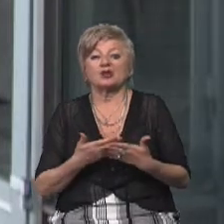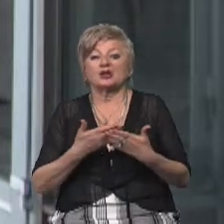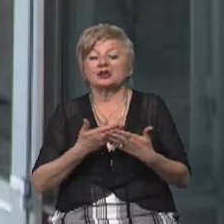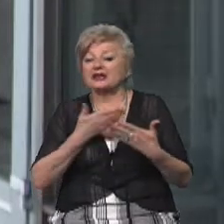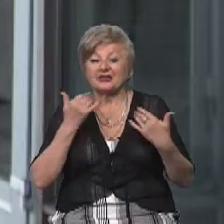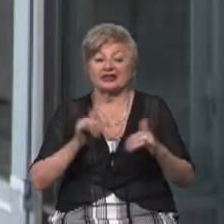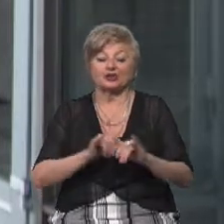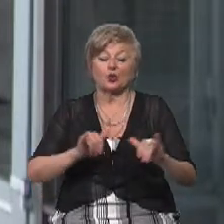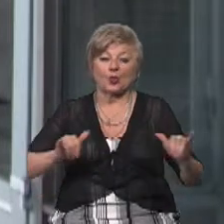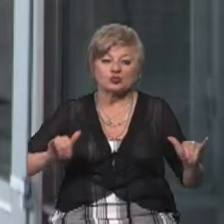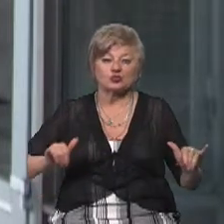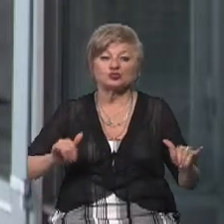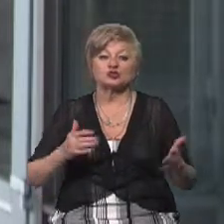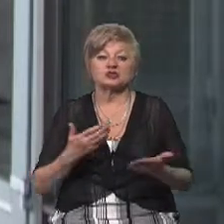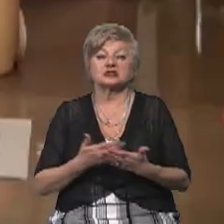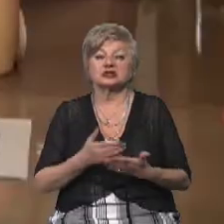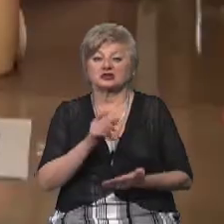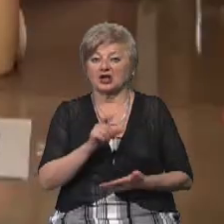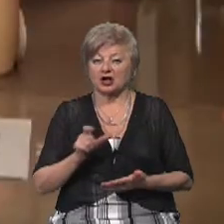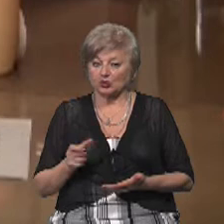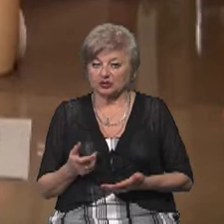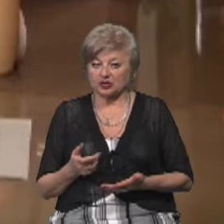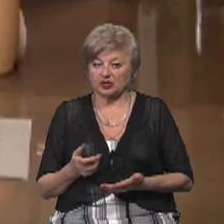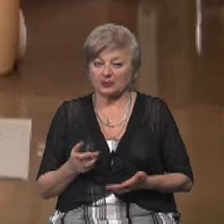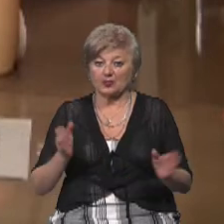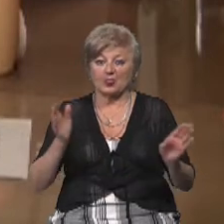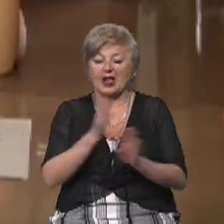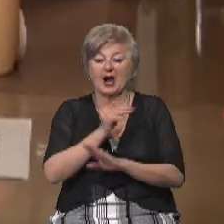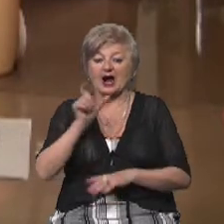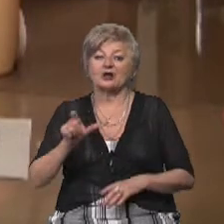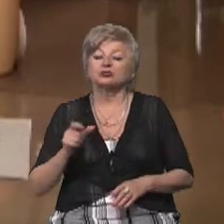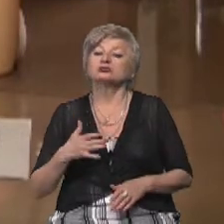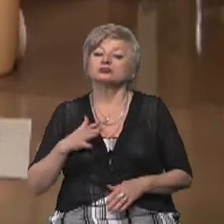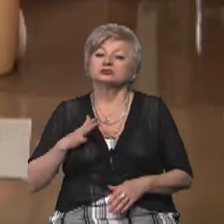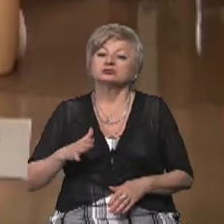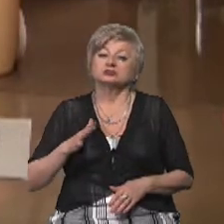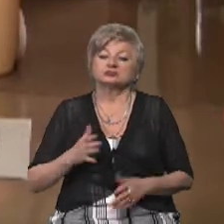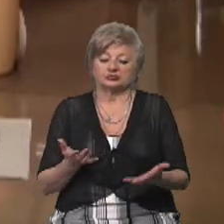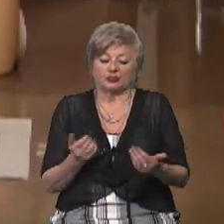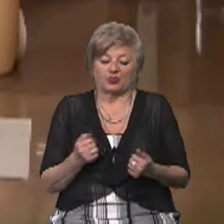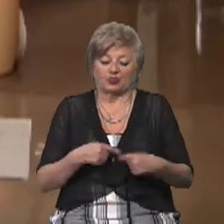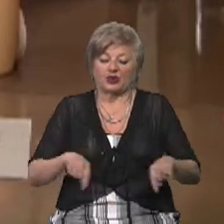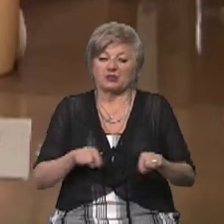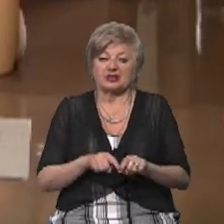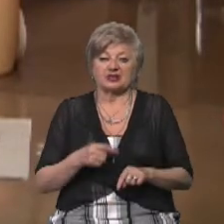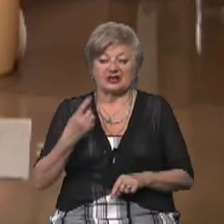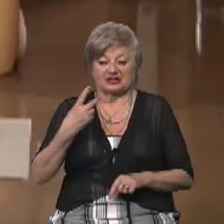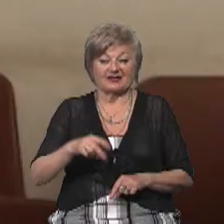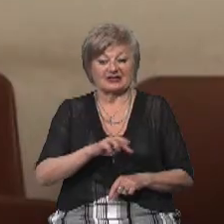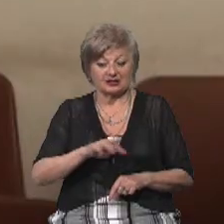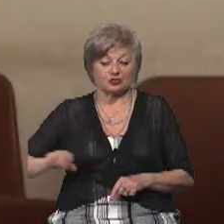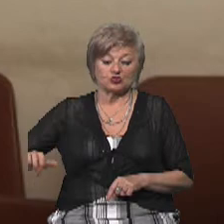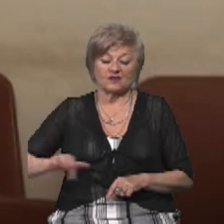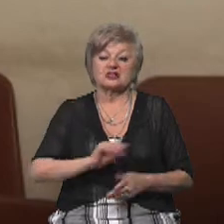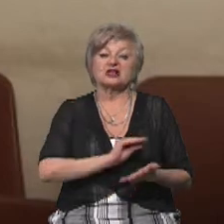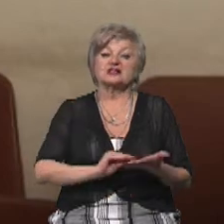розповсюдження хмари на житловій забудові. Екологам запропонували почекати у громадській приймальні. За 20 хвилин до них вийшла